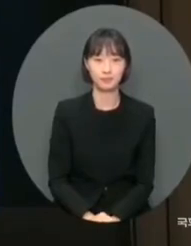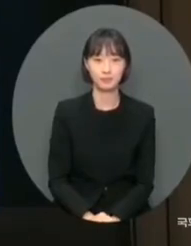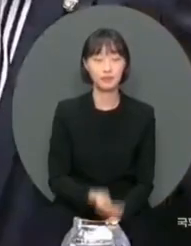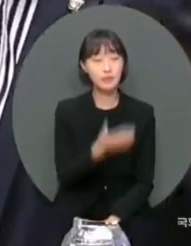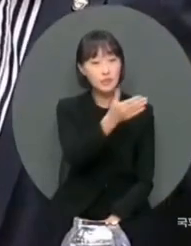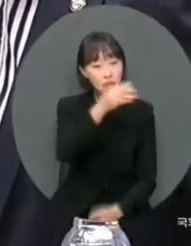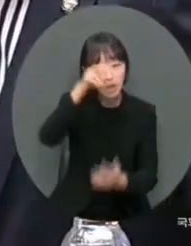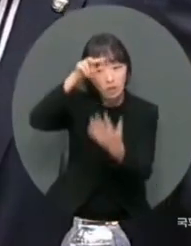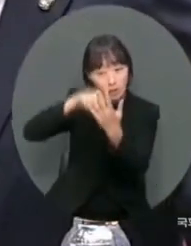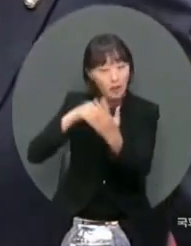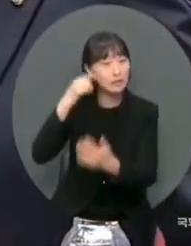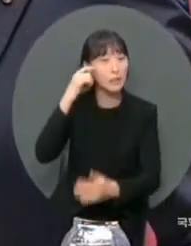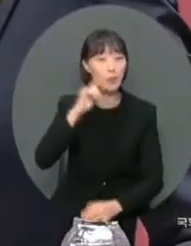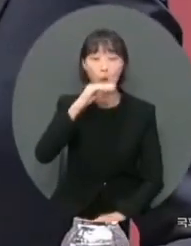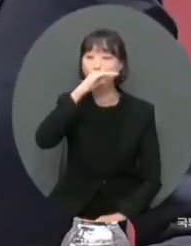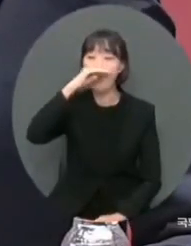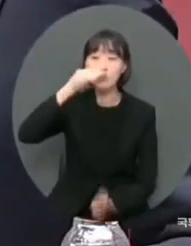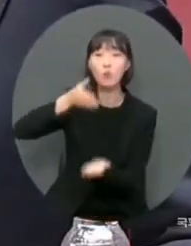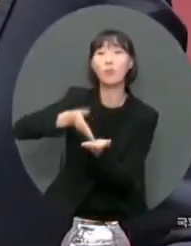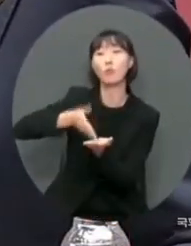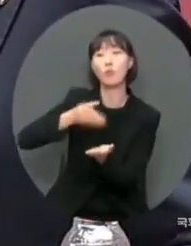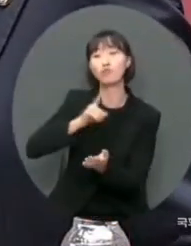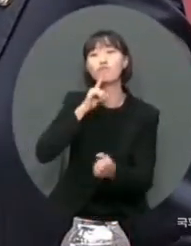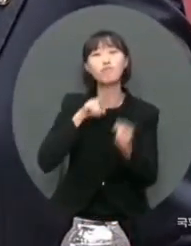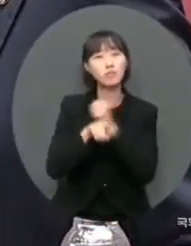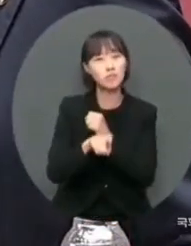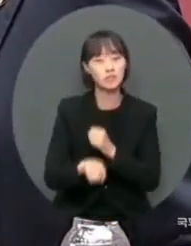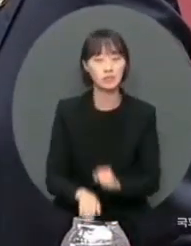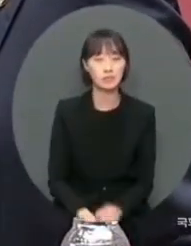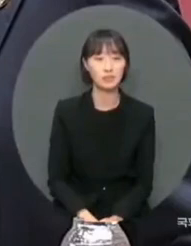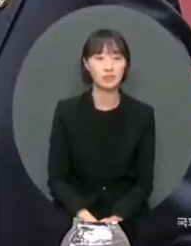어떻게 생각하십니까? 건전 보도가 뭡니까? 저는